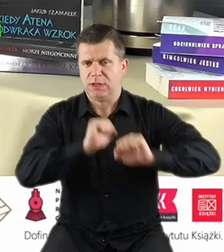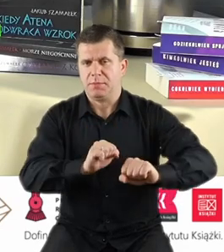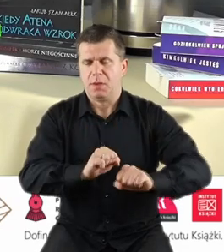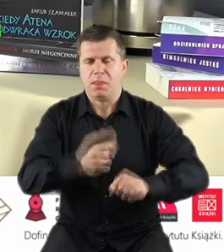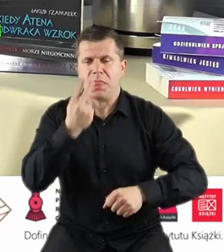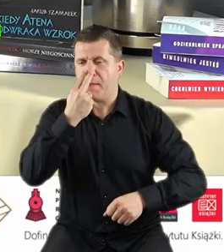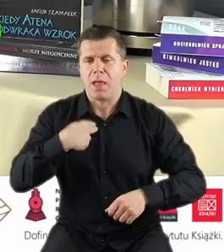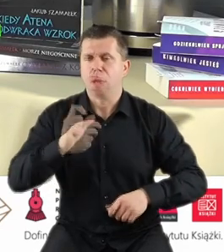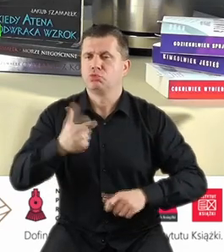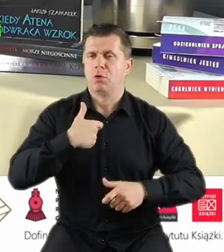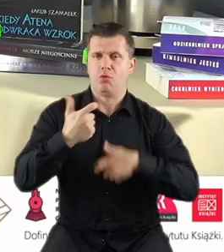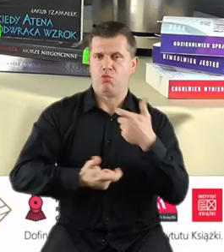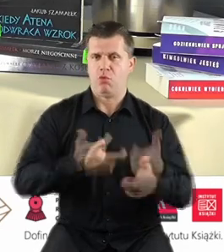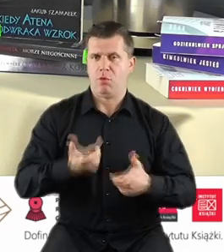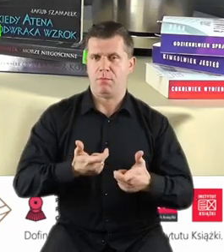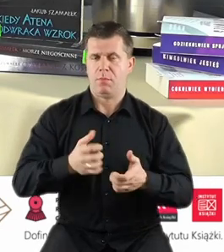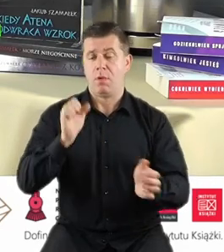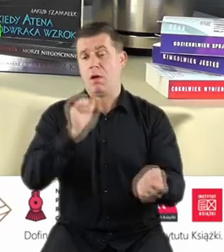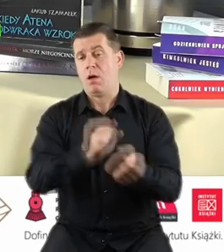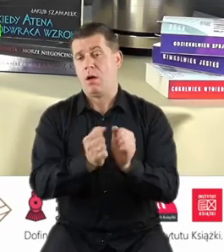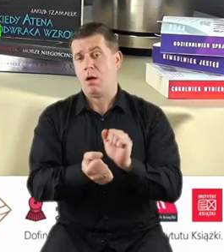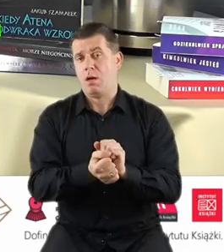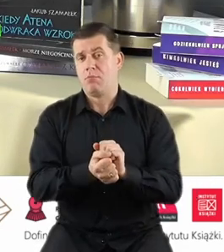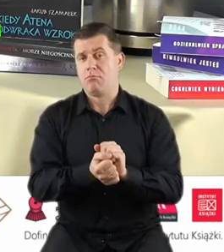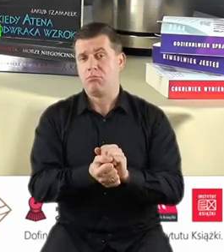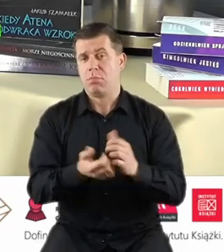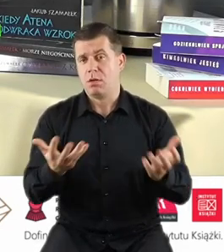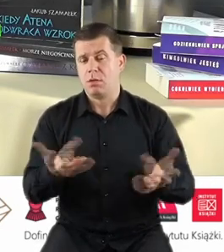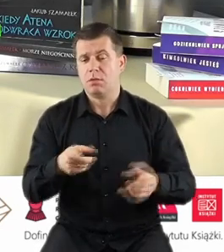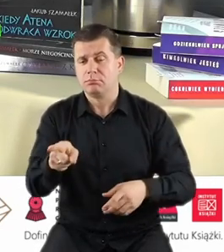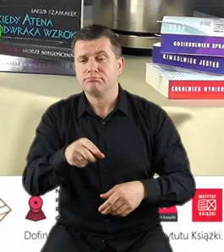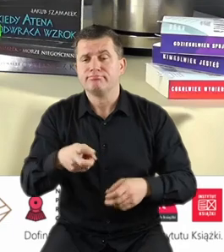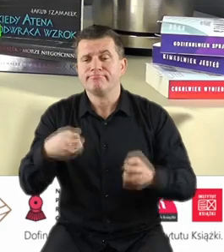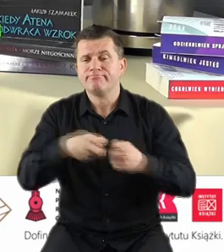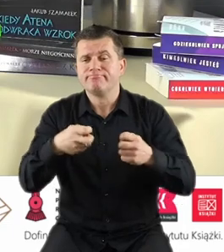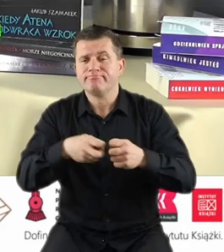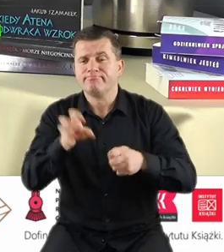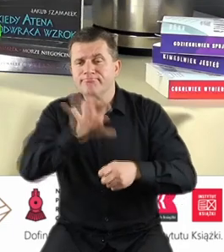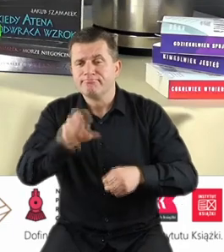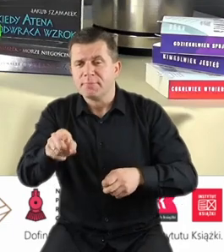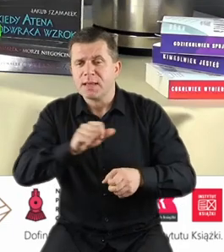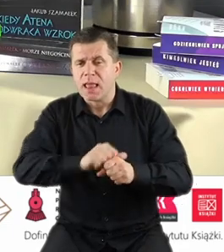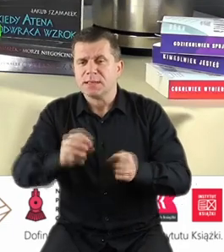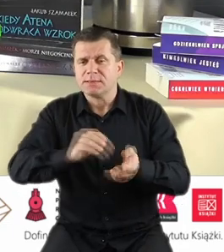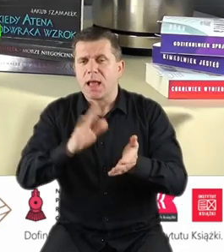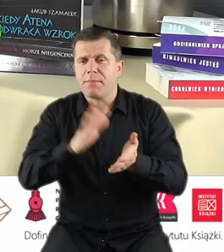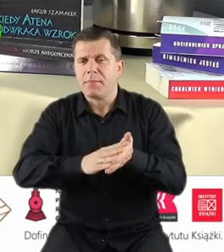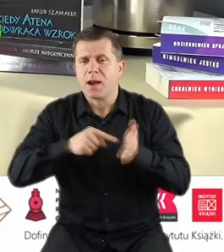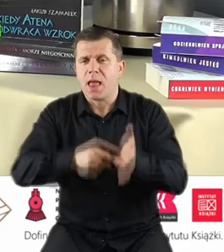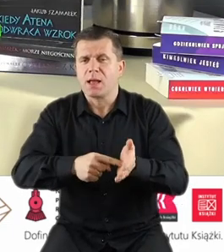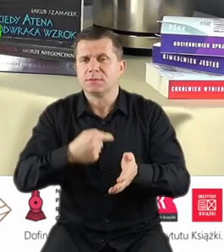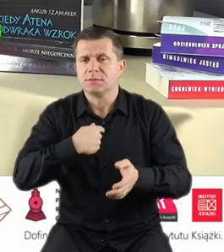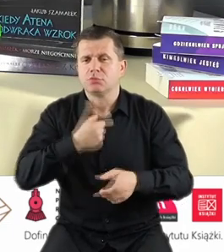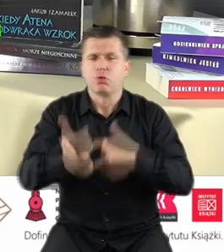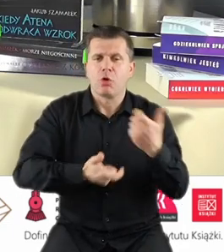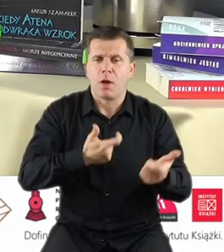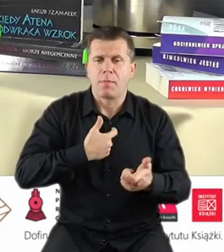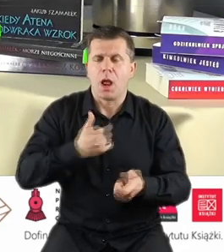zamiast używać przeglądarek, które rejestrują każdy nasz krok, to sobie ściągnąć taką, która tego nie robi. Na przykład, nie wiem, Brave czy